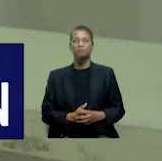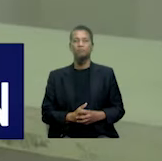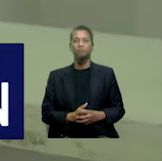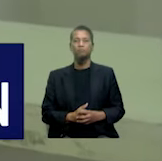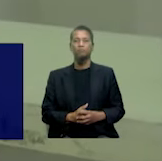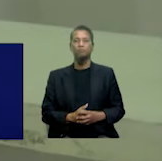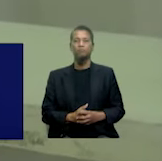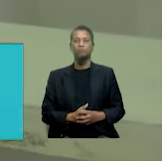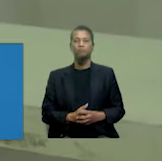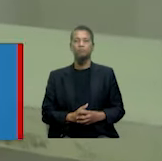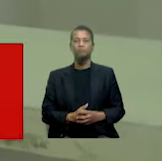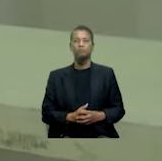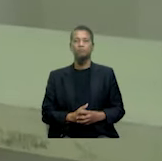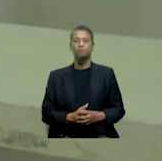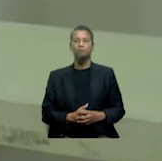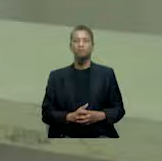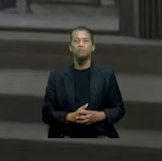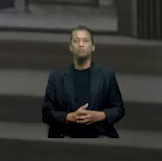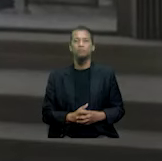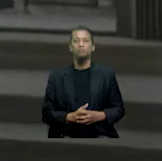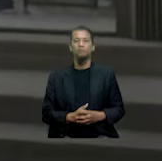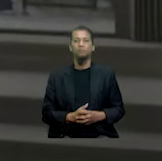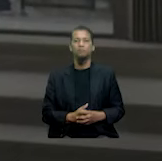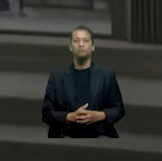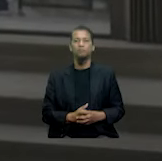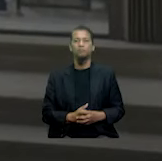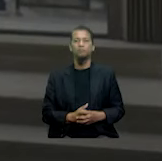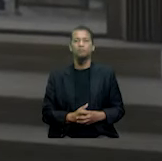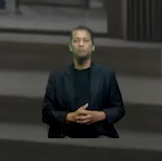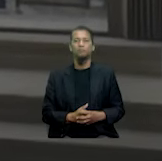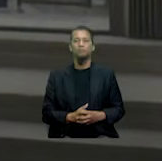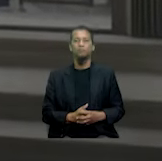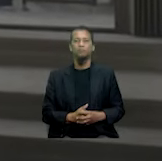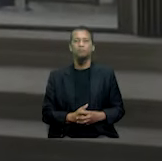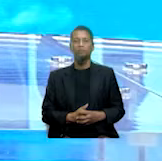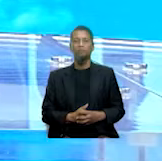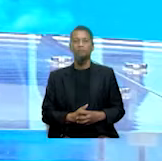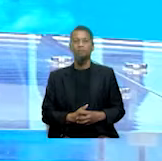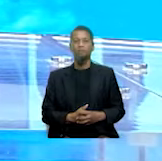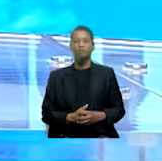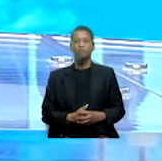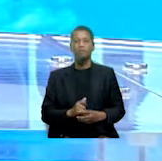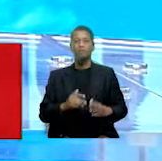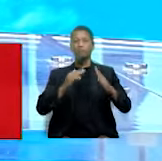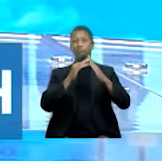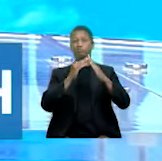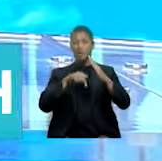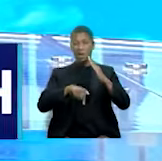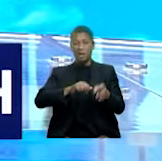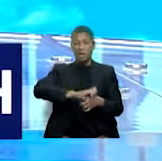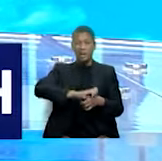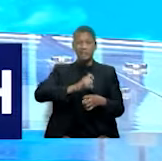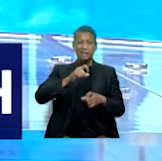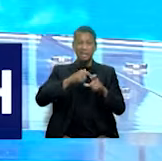seperti dirinya. Dari Grobogan, Jawa Tengah, Rustama Nusantara, iNews melaporkan. Ledakan tabung gas 12